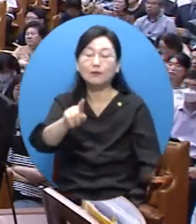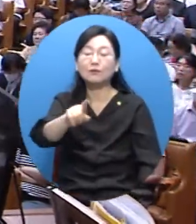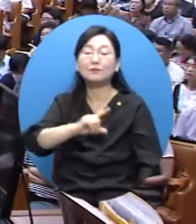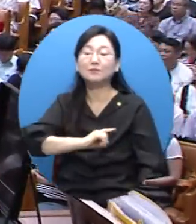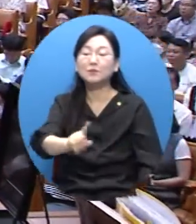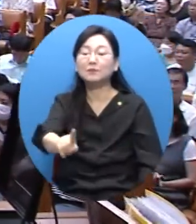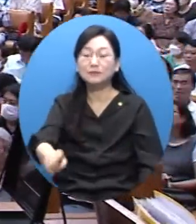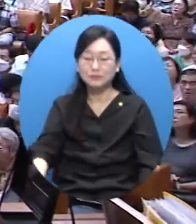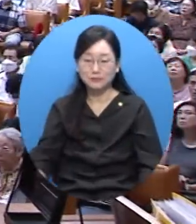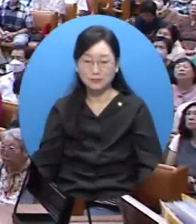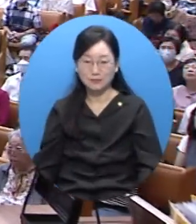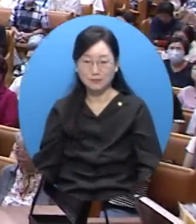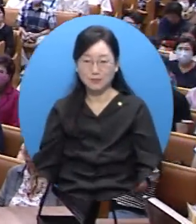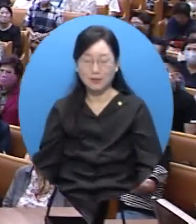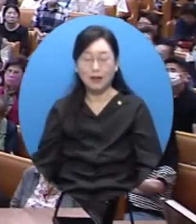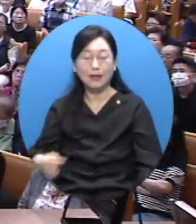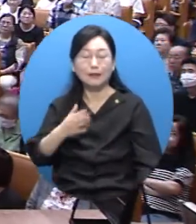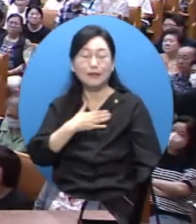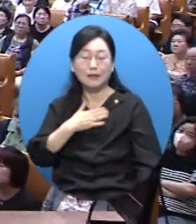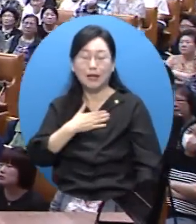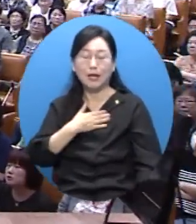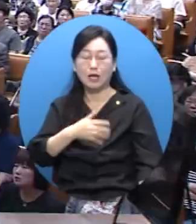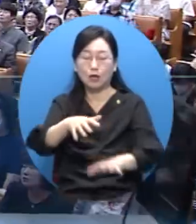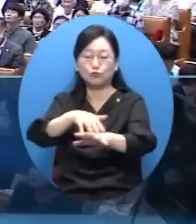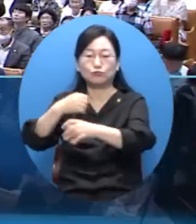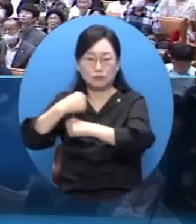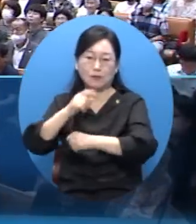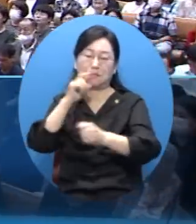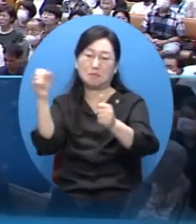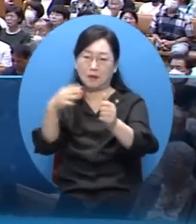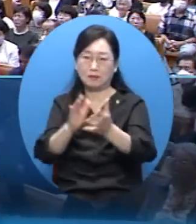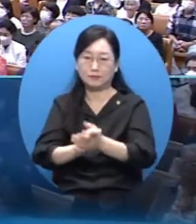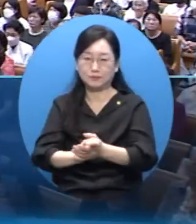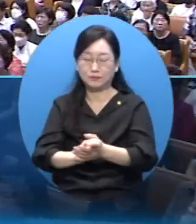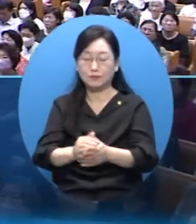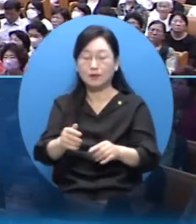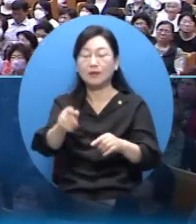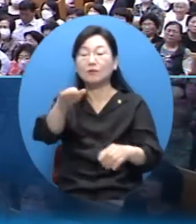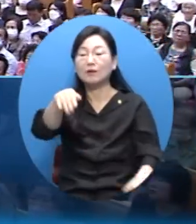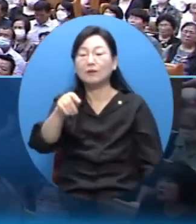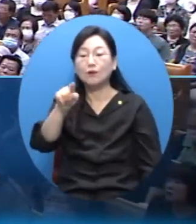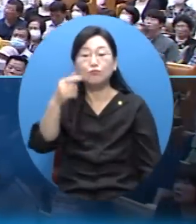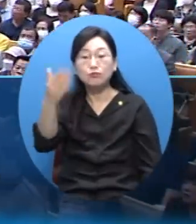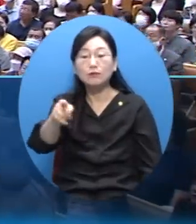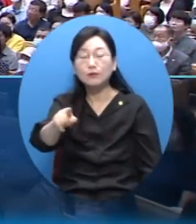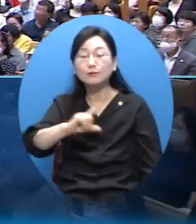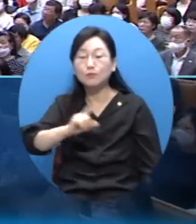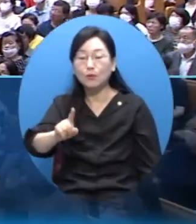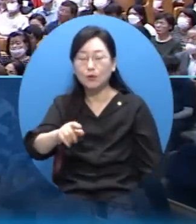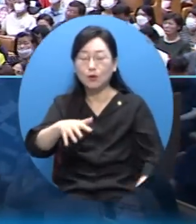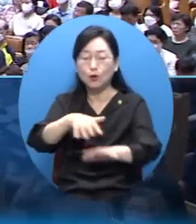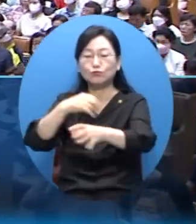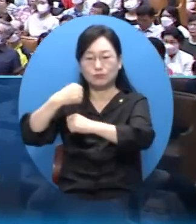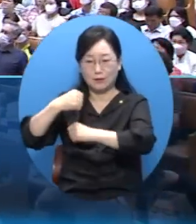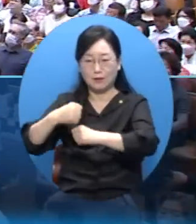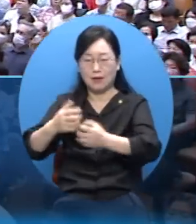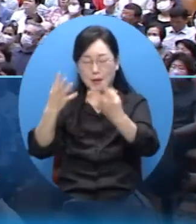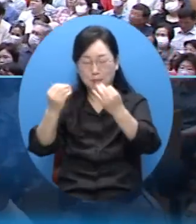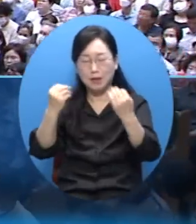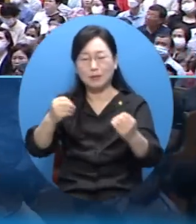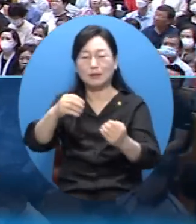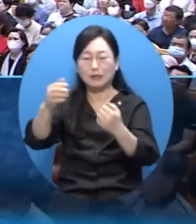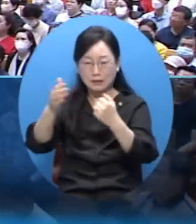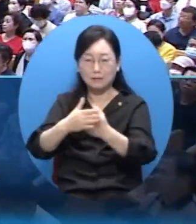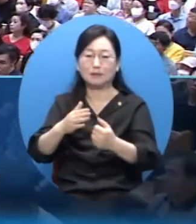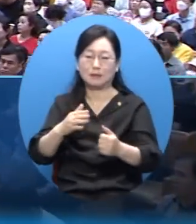자기가 군대라고 그랬습니다. 마가복음 5장 9절입니다. 이에 물으시되 내 이름이 무엇이냐 이르되 내 이름은 군대니 우리가 많음이니이다